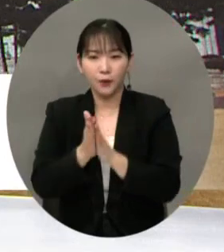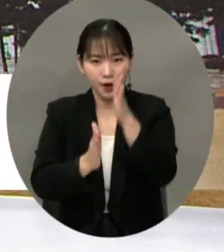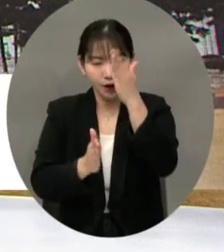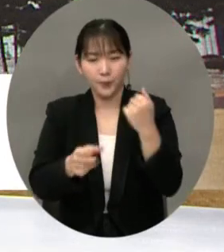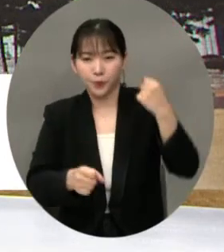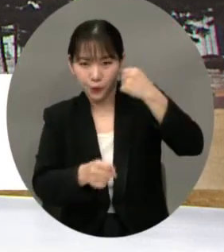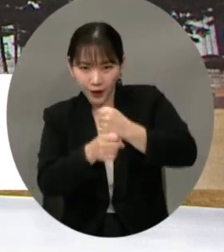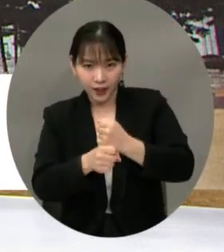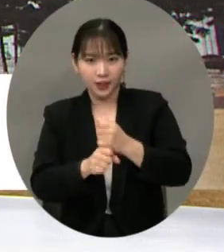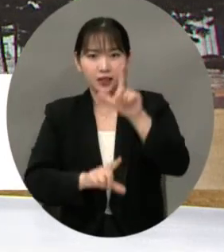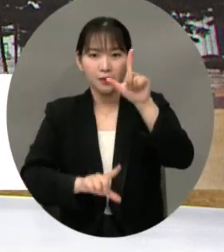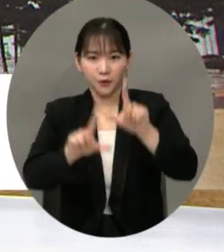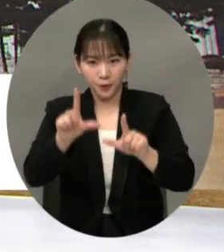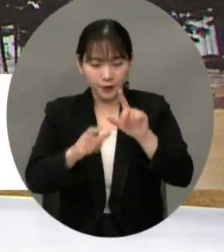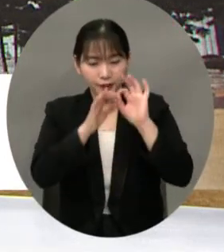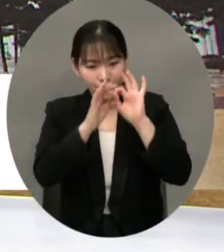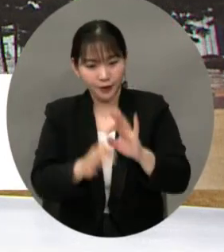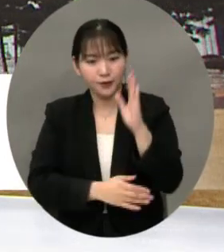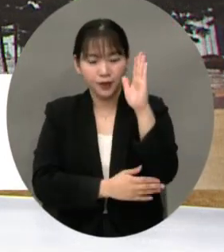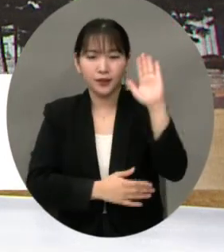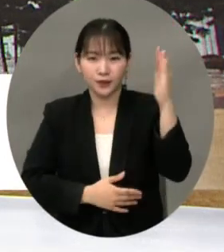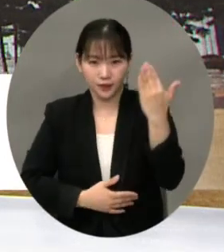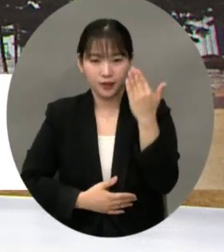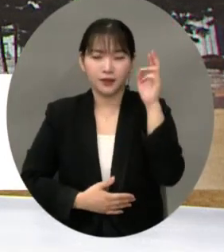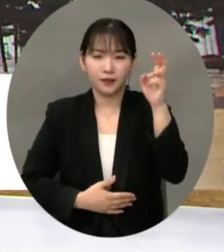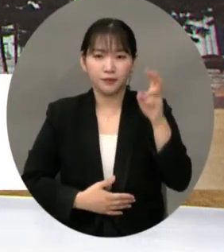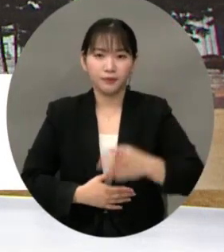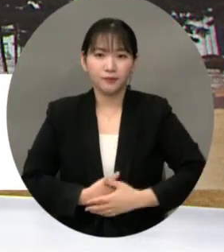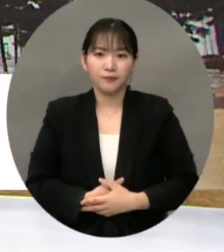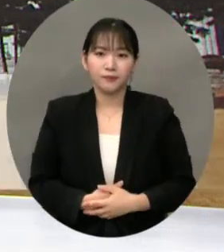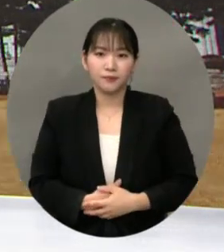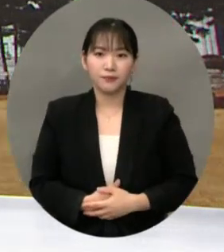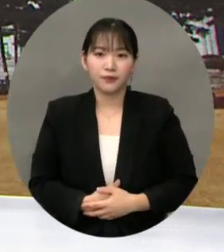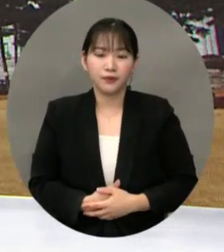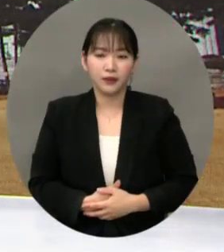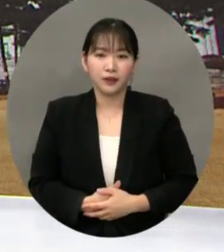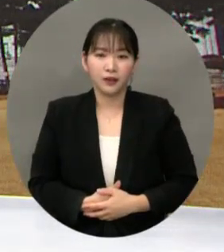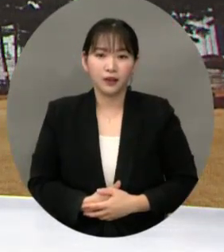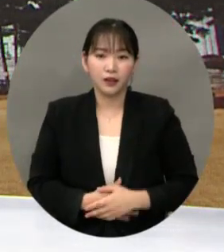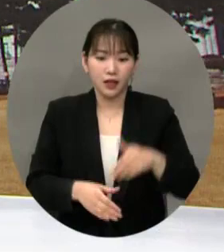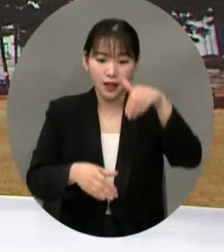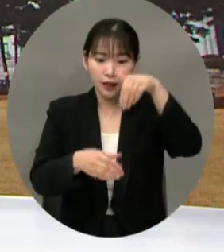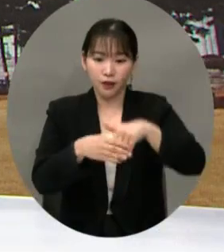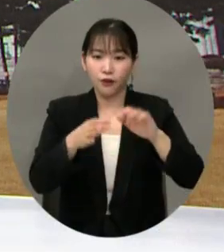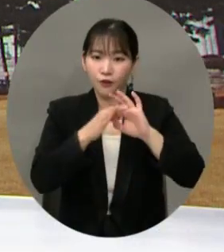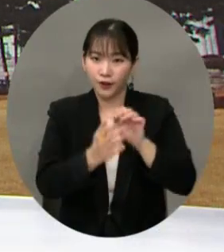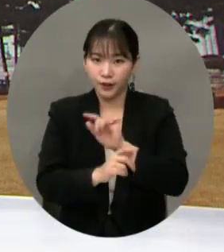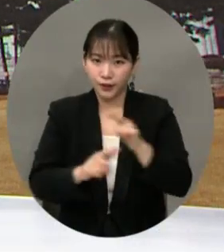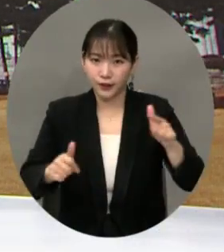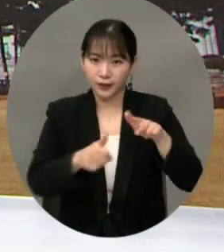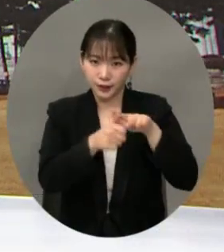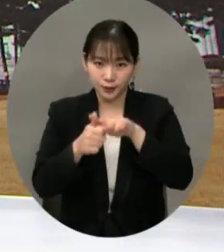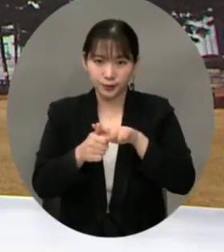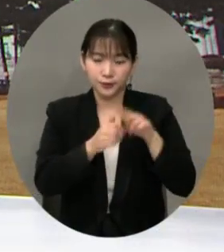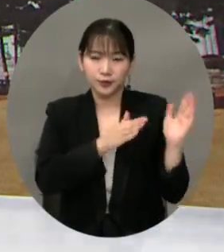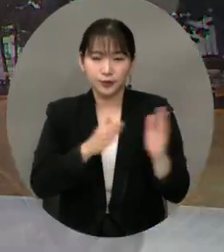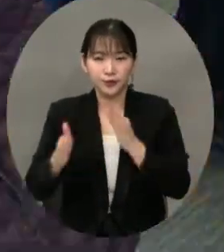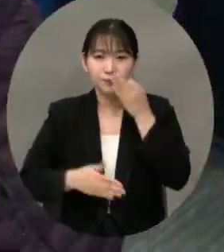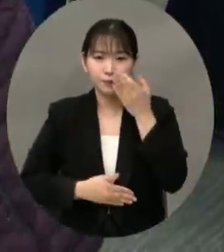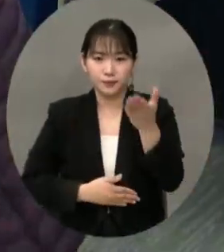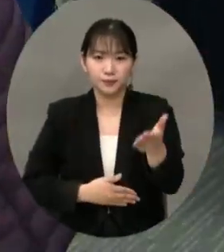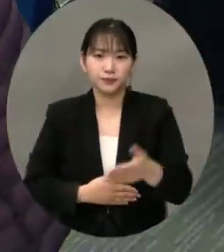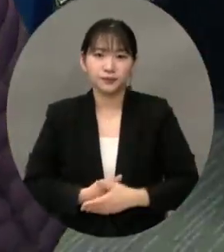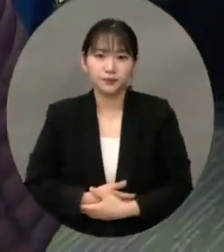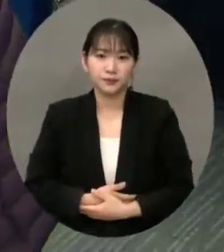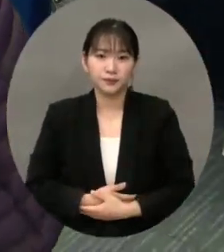복귀도 두고두고 회자될 이야기거리로 남겨질 전망입니다. 김윤 기자가 총선 이모저모를 정리했습니다.